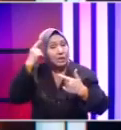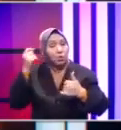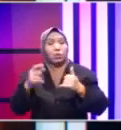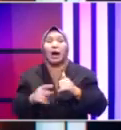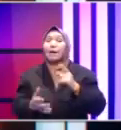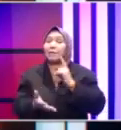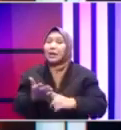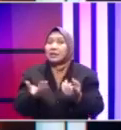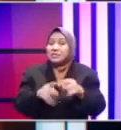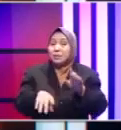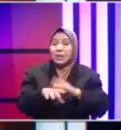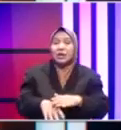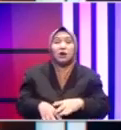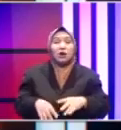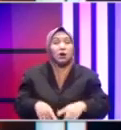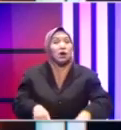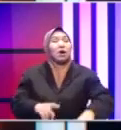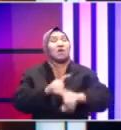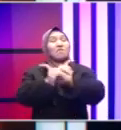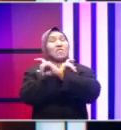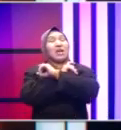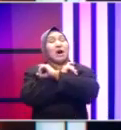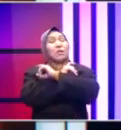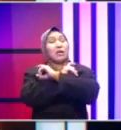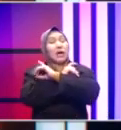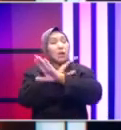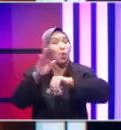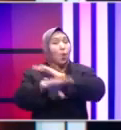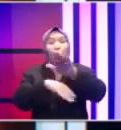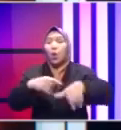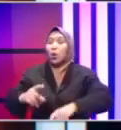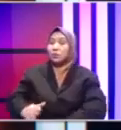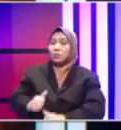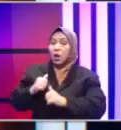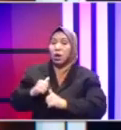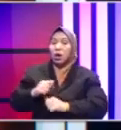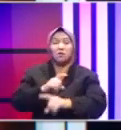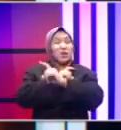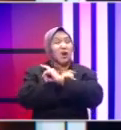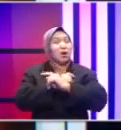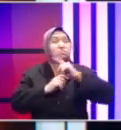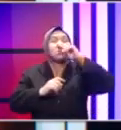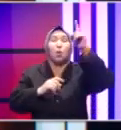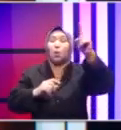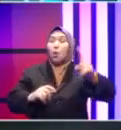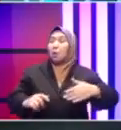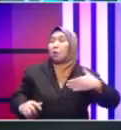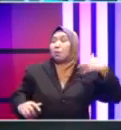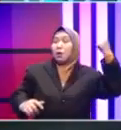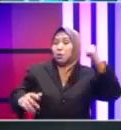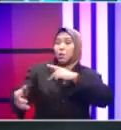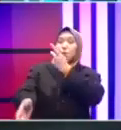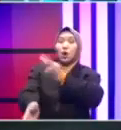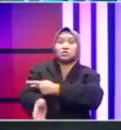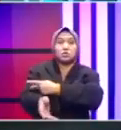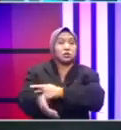apa yang terjadi kepada Firaun dan juga badai Centro De curhatan seorang ego lu sombong jongkok hate ya banyak waktu yang